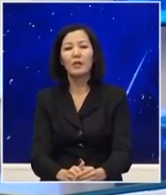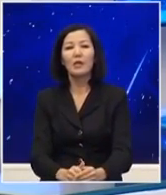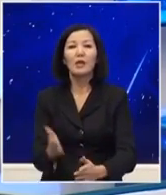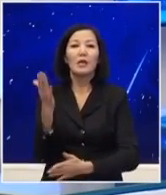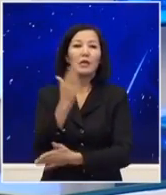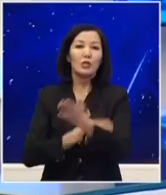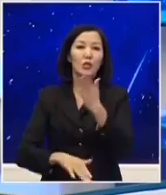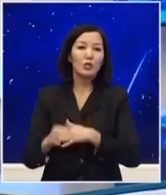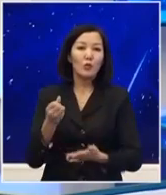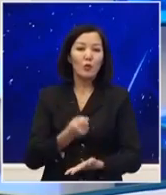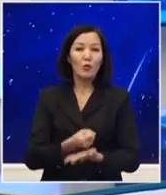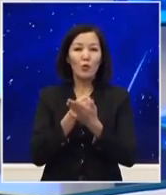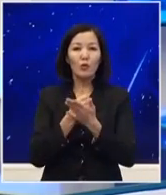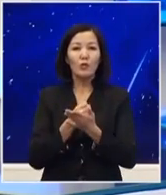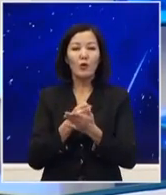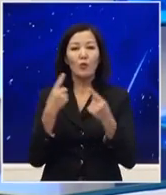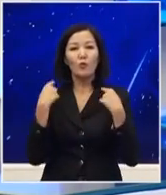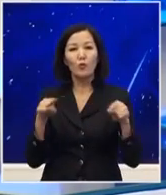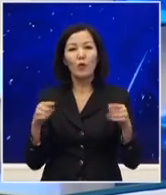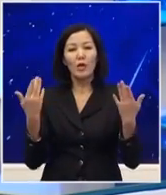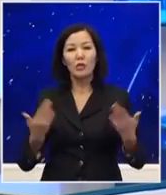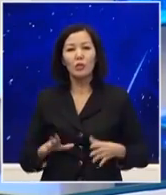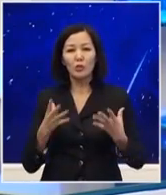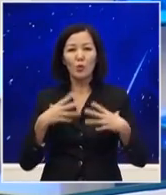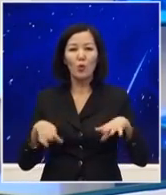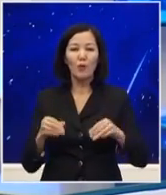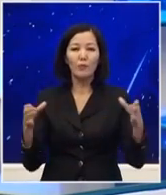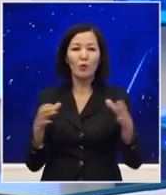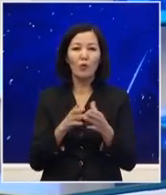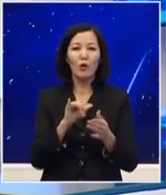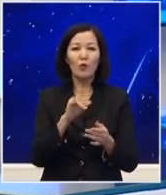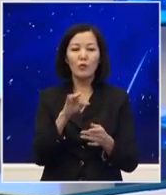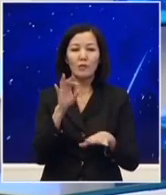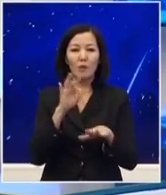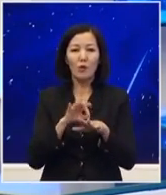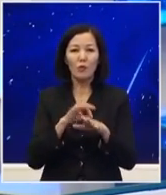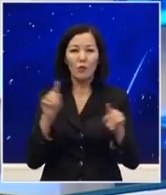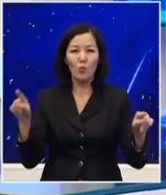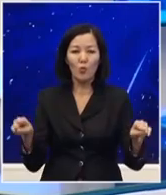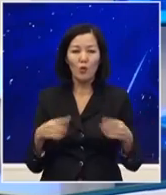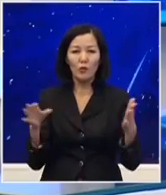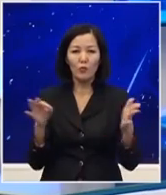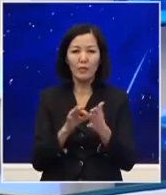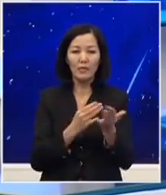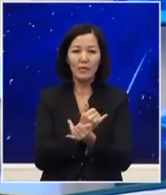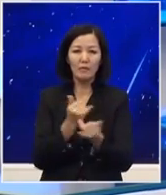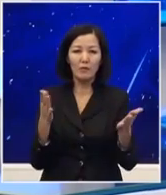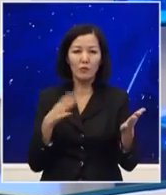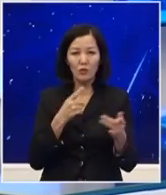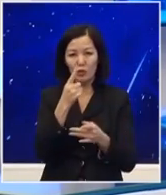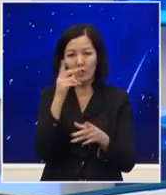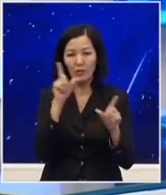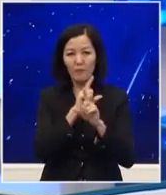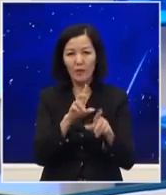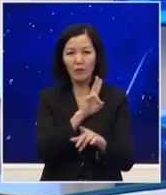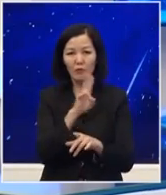Мүмкіндігі шектеулілерге қолдау. Другая жизнь қоғамдық қоры аутизмға шалдыққан балаларды оңалту мақсатында қызмет етеді. Жақында бұл